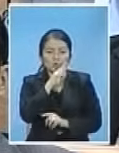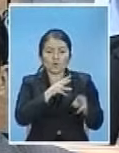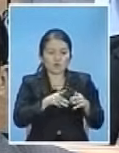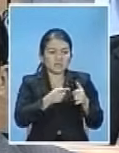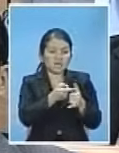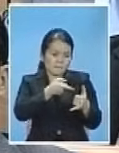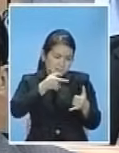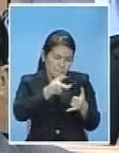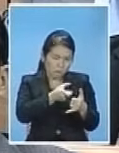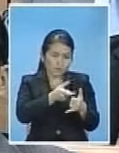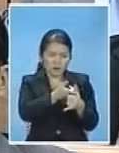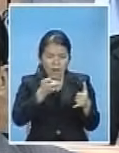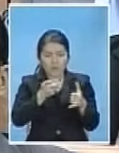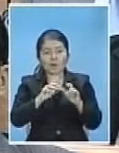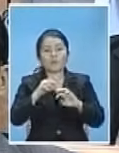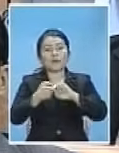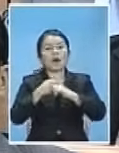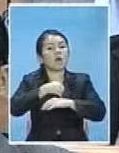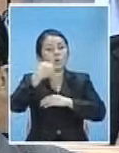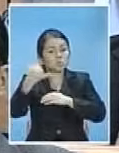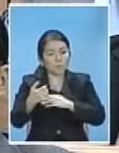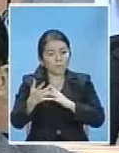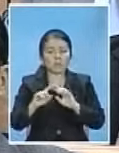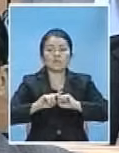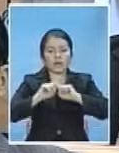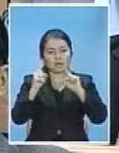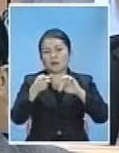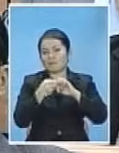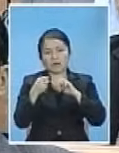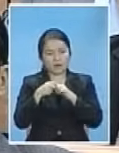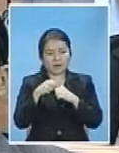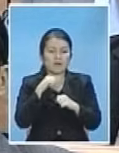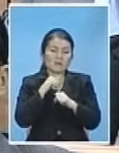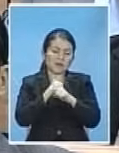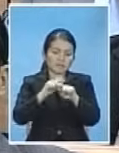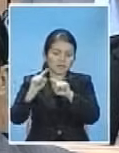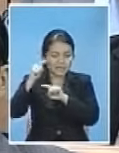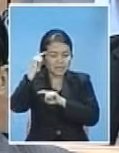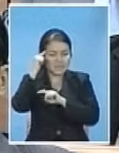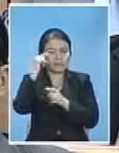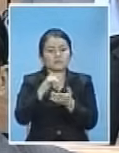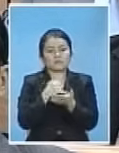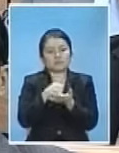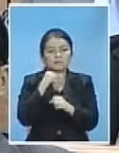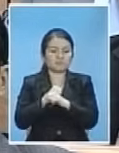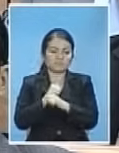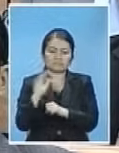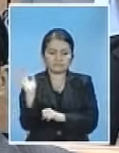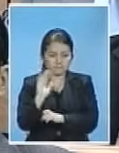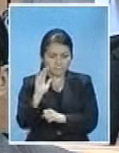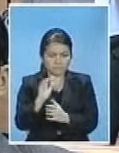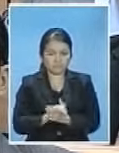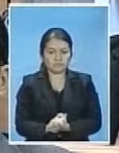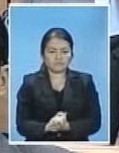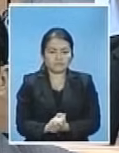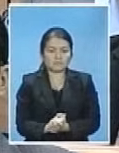ปัญหาก็จบแต่มันไม่ได้ง่ายอย่างที่คิดว่าเป็นอย่างนั้นต้องกราบเรียนท่านประธาน